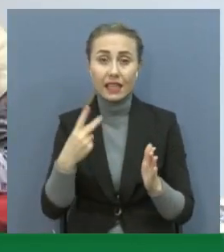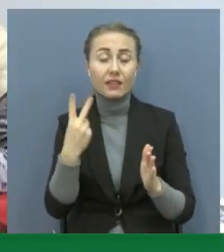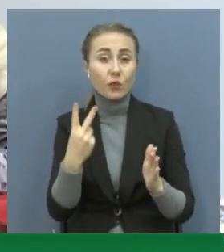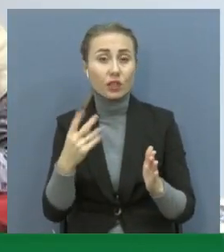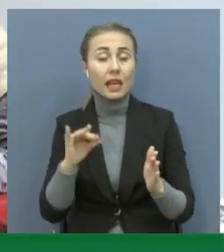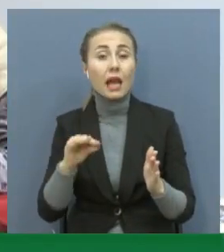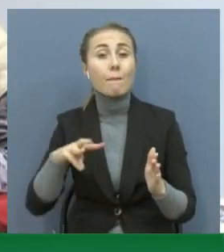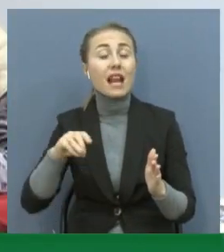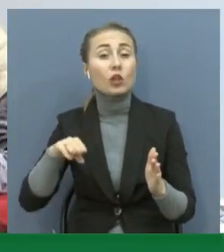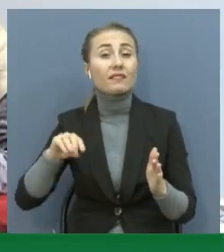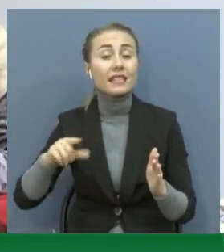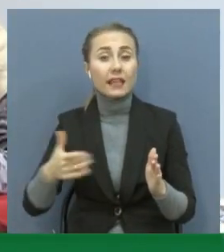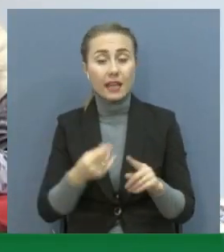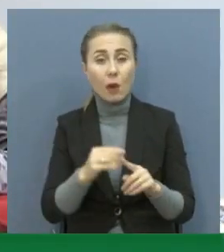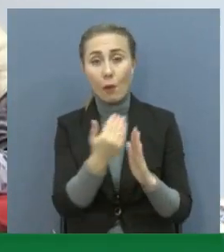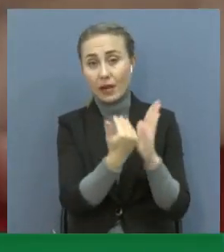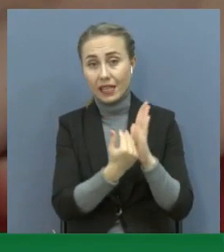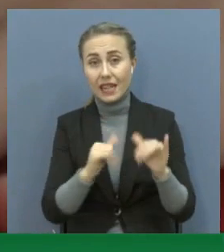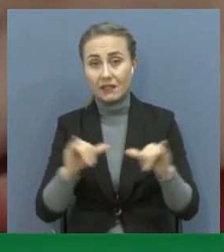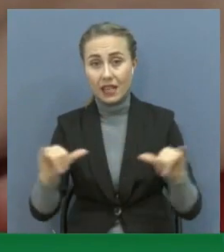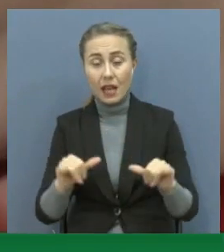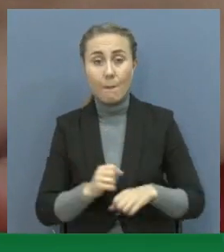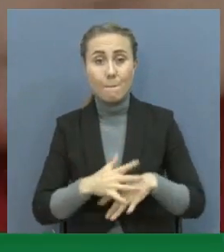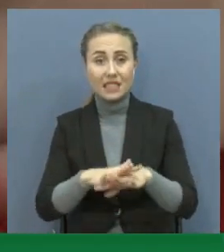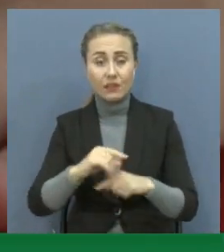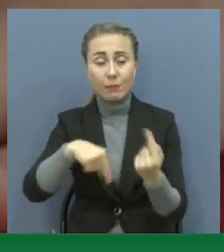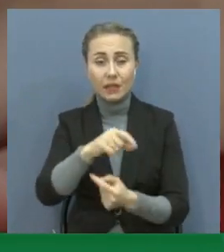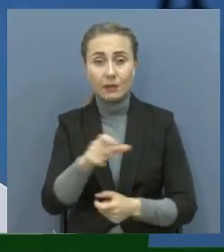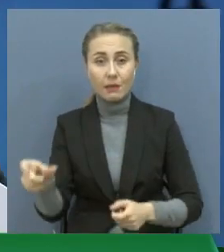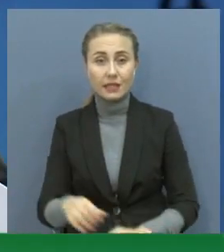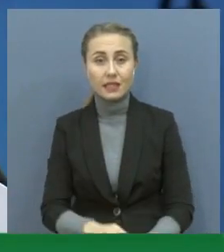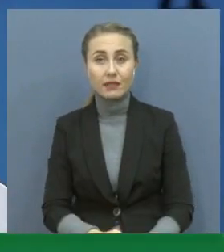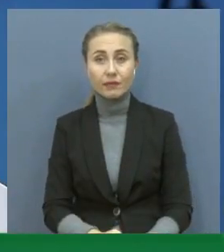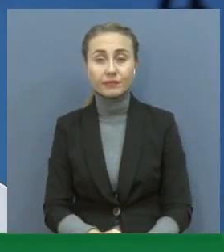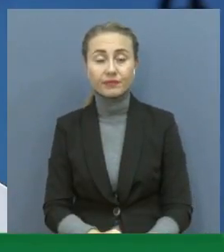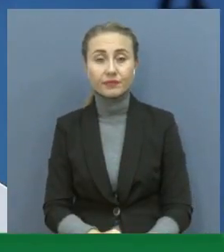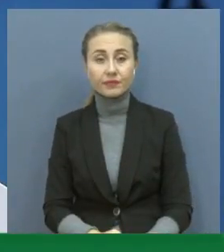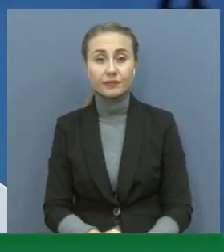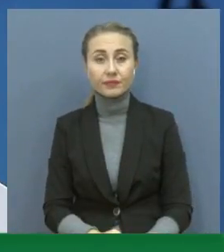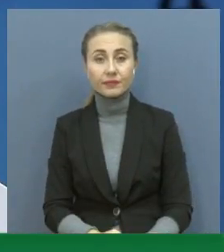миллионов тенге по программе развития массового предпринимательства.